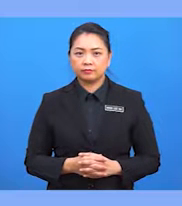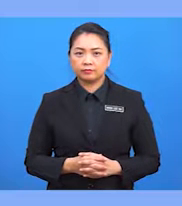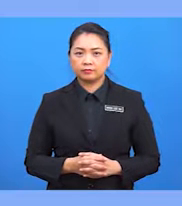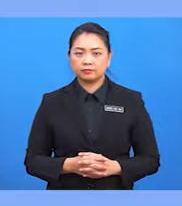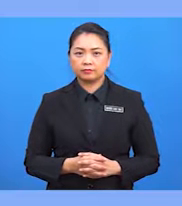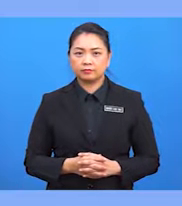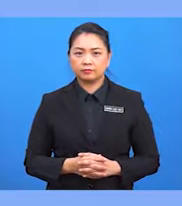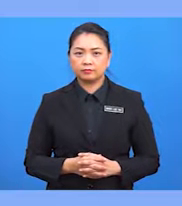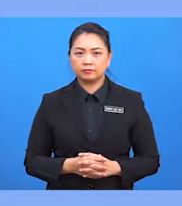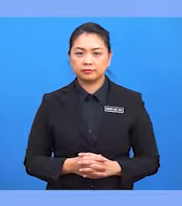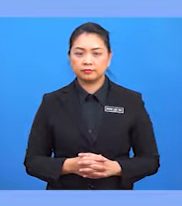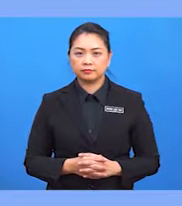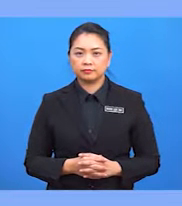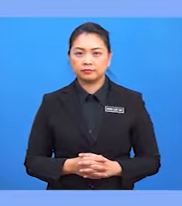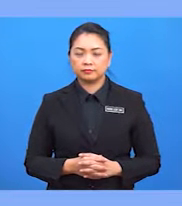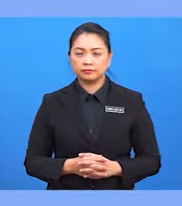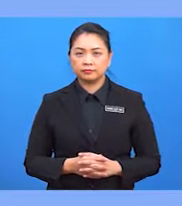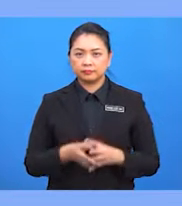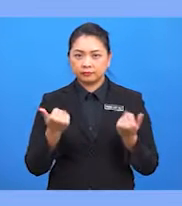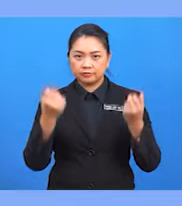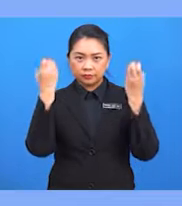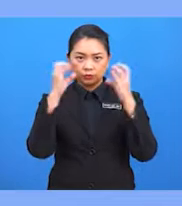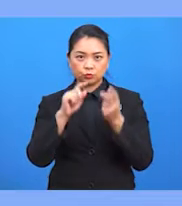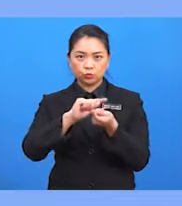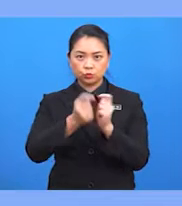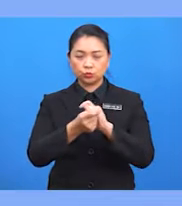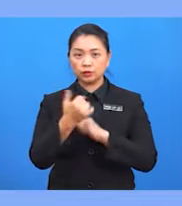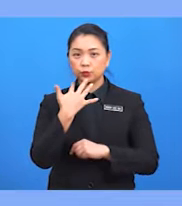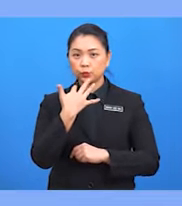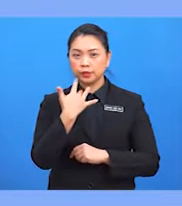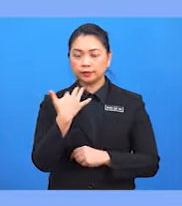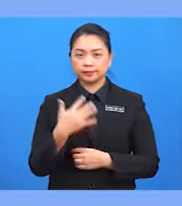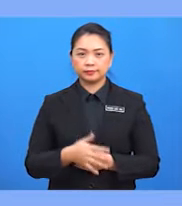Saya menukar imej tersebut kepada berwarna putih.